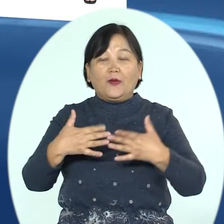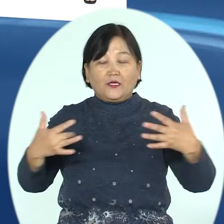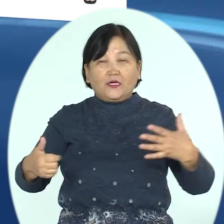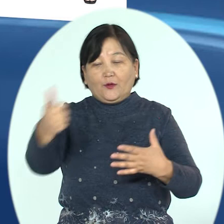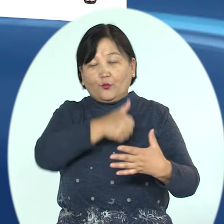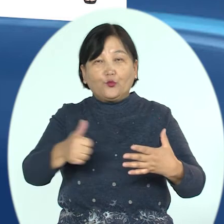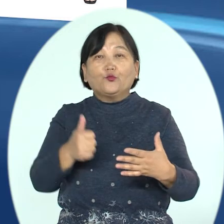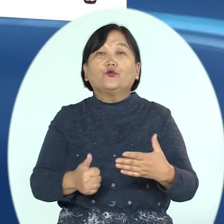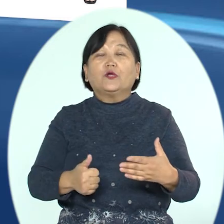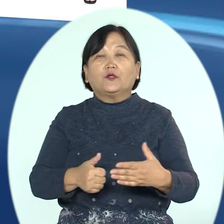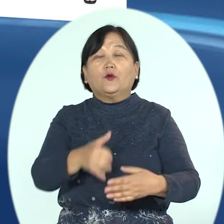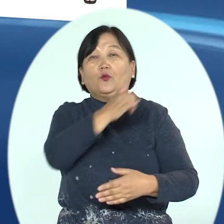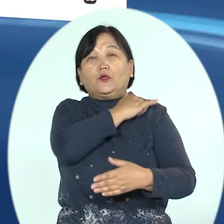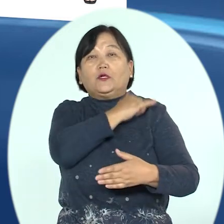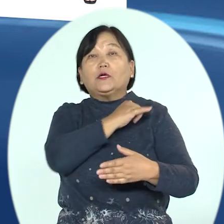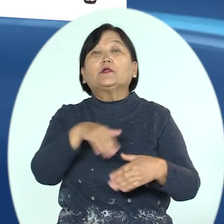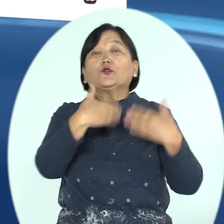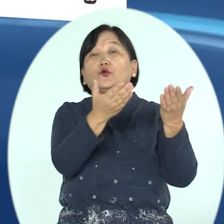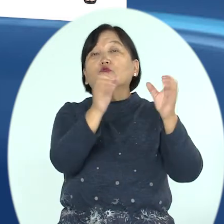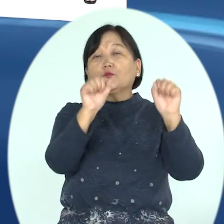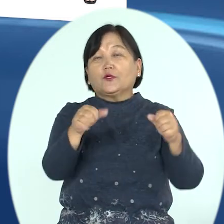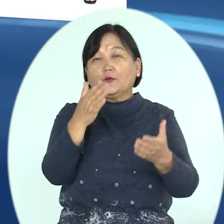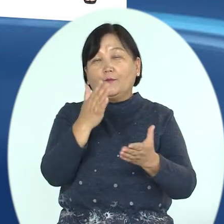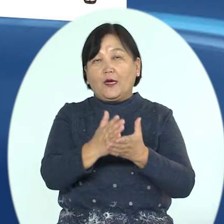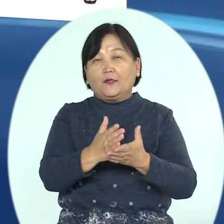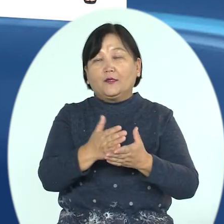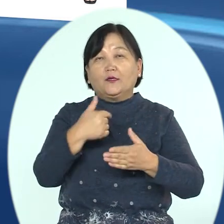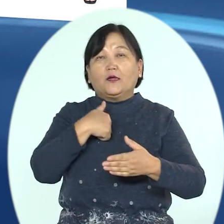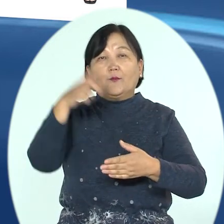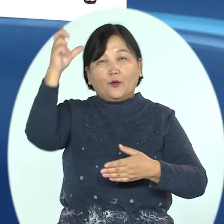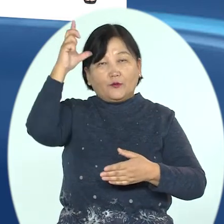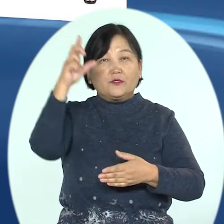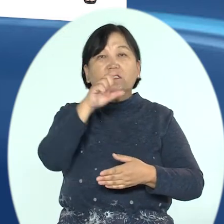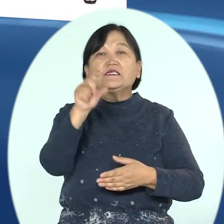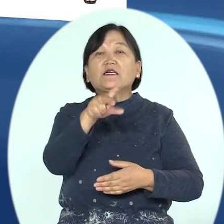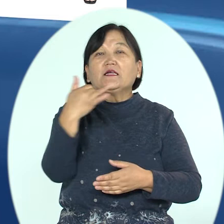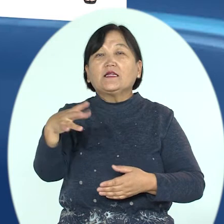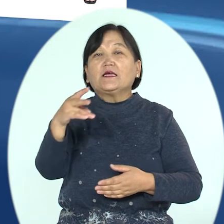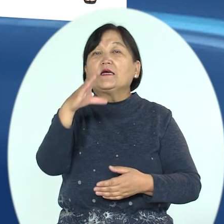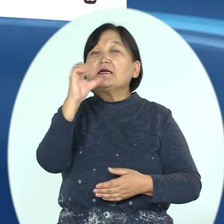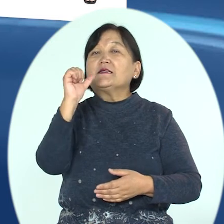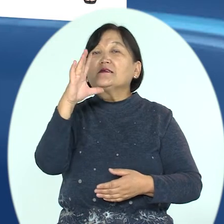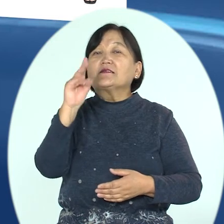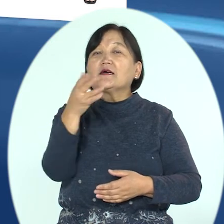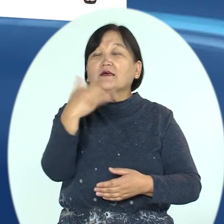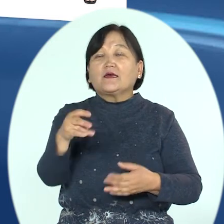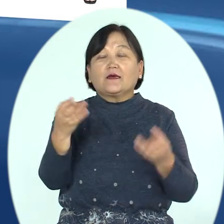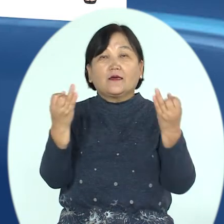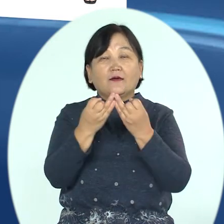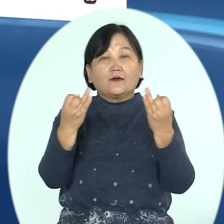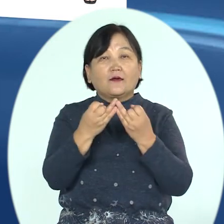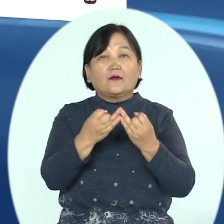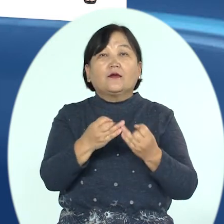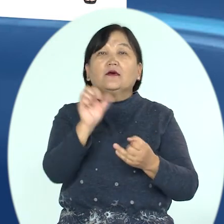өгөх. Тэндээсээ асууж лавлах. Эсвэл манай боловсролын зөвлөлийн сангийн сайтаар болон пэйж хаягаар